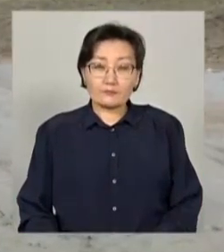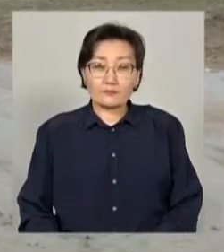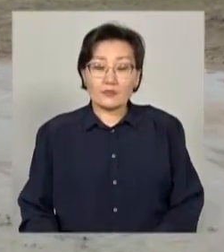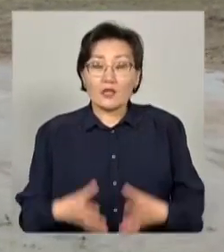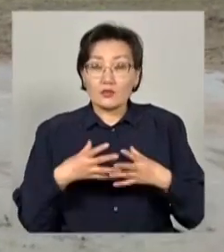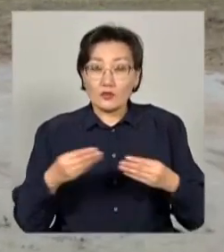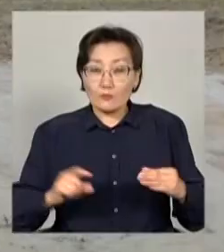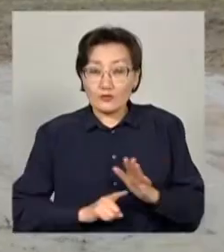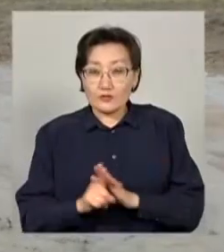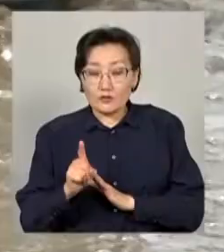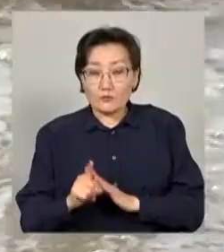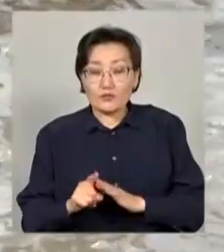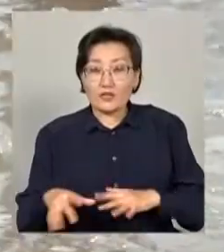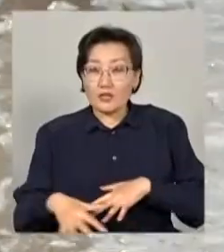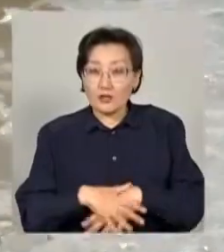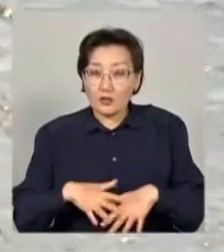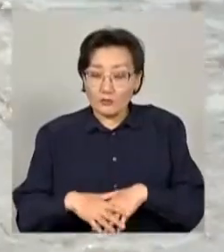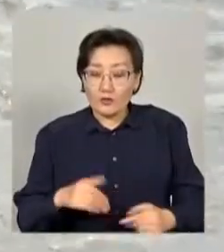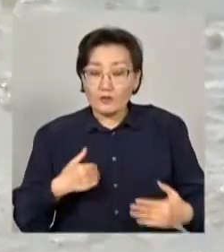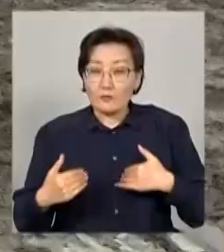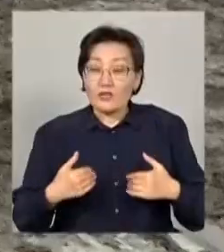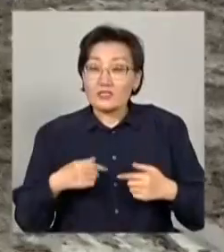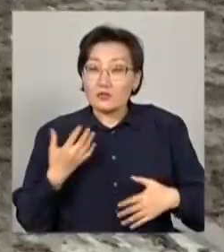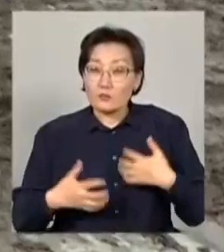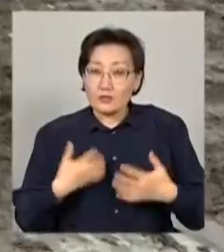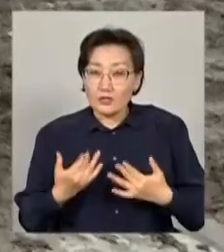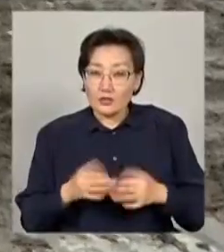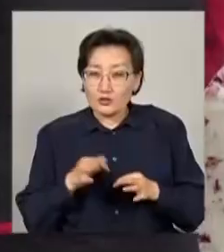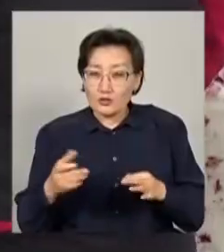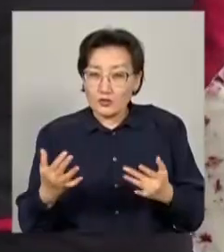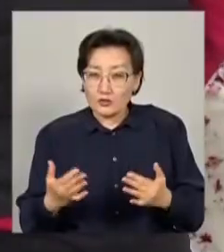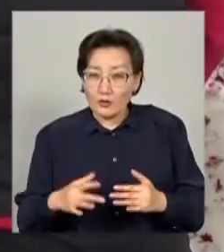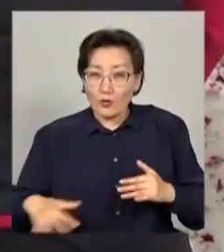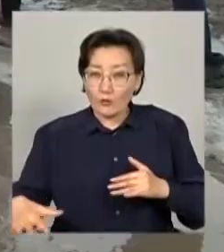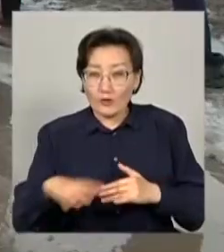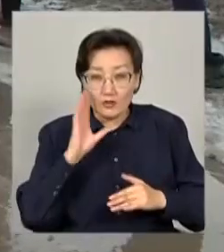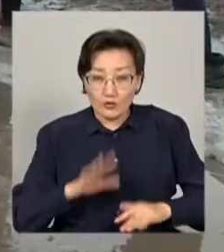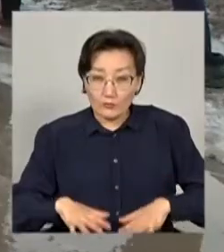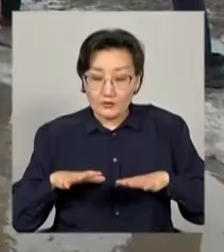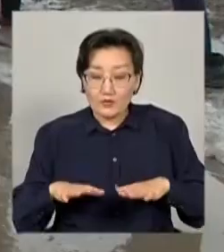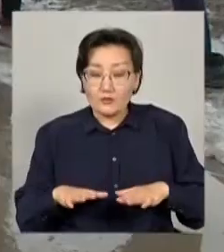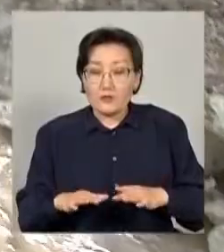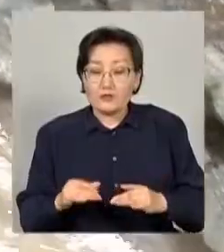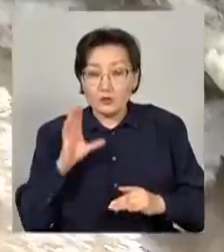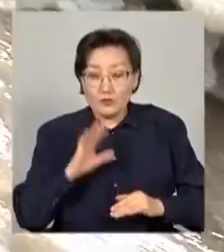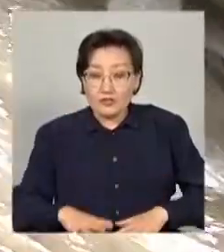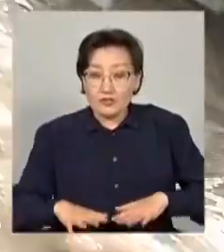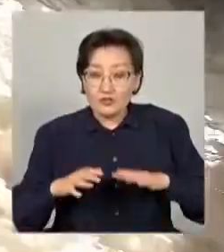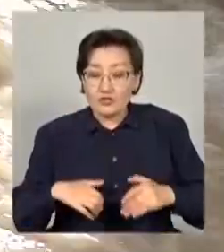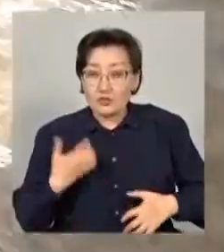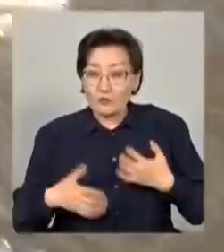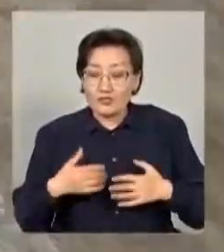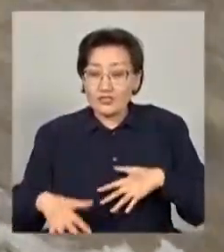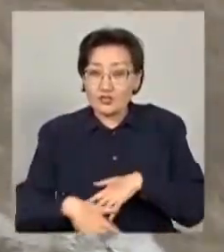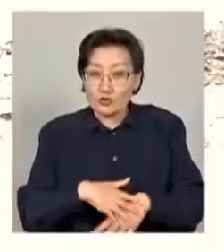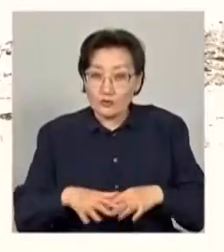Көктем келсе елдің көңілі бұзылады. Облыста қауіпті деңгейдегі қанша аумақты су шаю қаупі бар. Қар еріп, су тасып, мазасы кеткен көптің